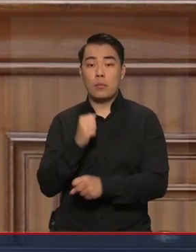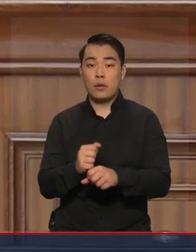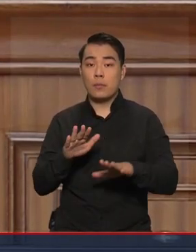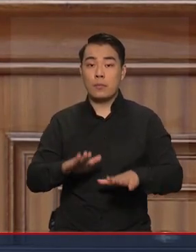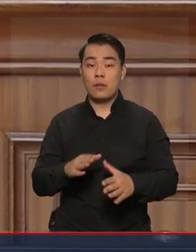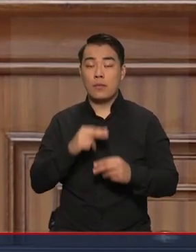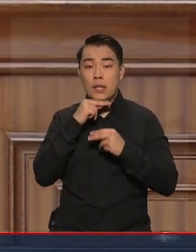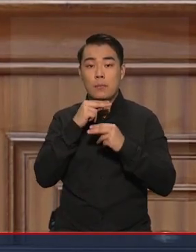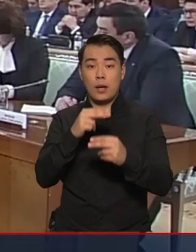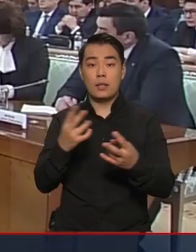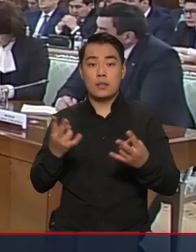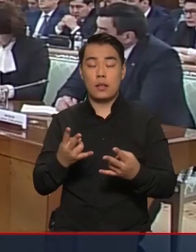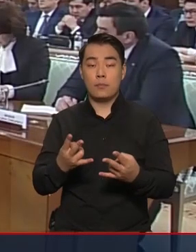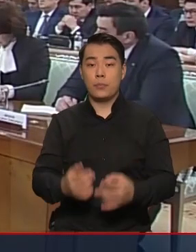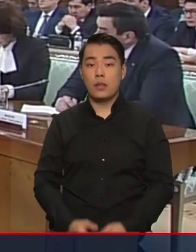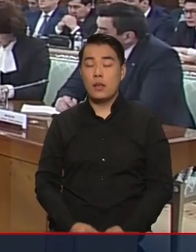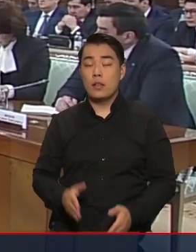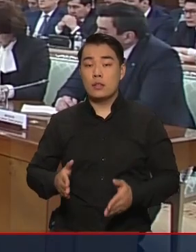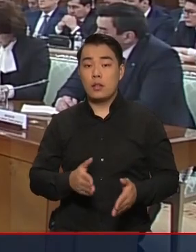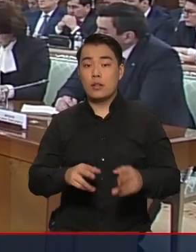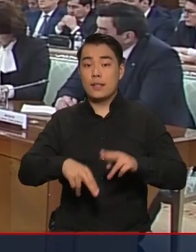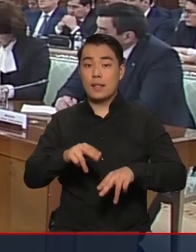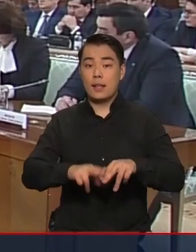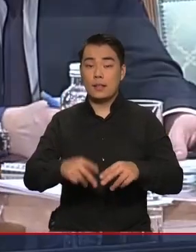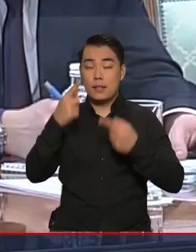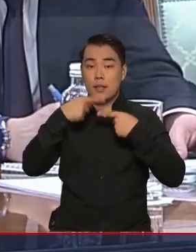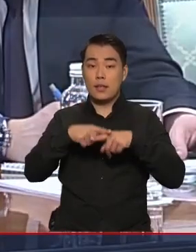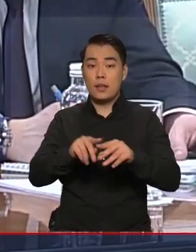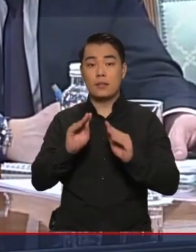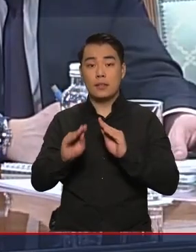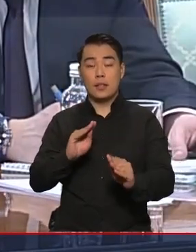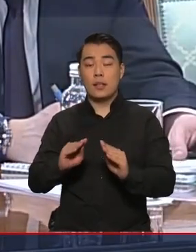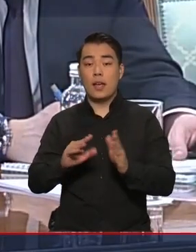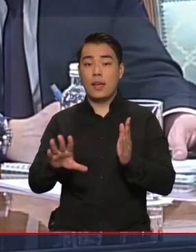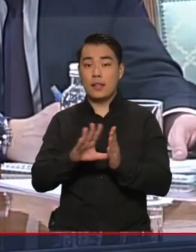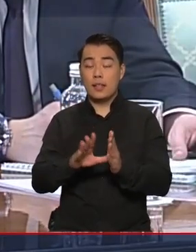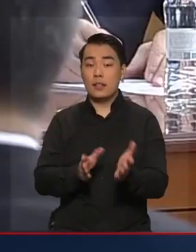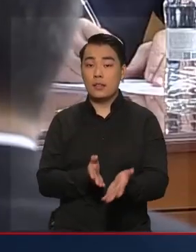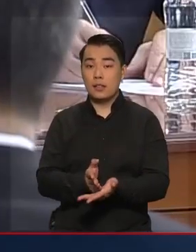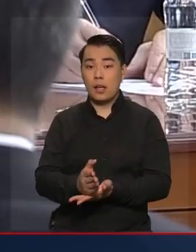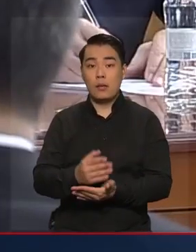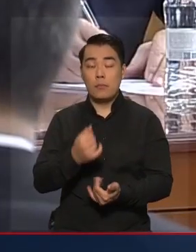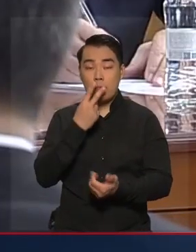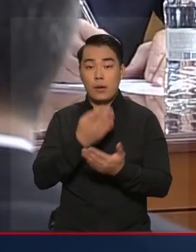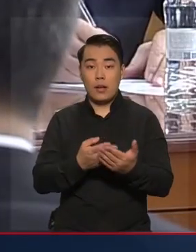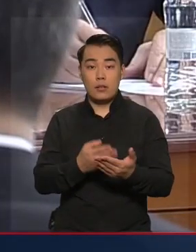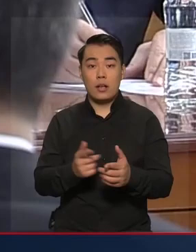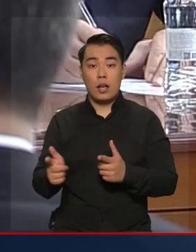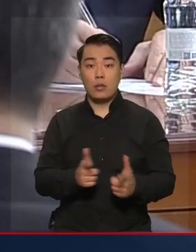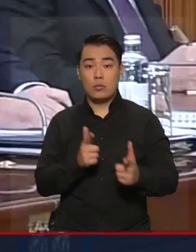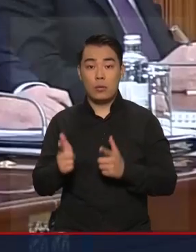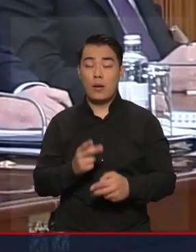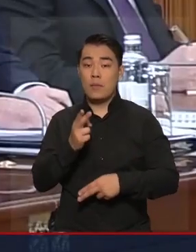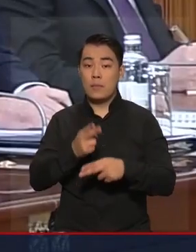баса мән беру керек. Дорожная и строительная техника, оборудование для энергетической сферы, мелиоративные системы, готовые изделия